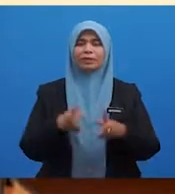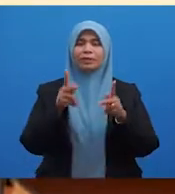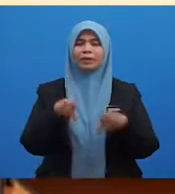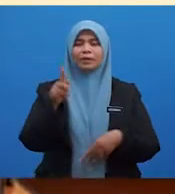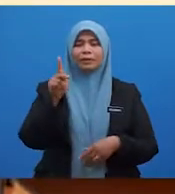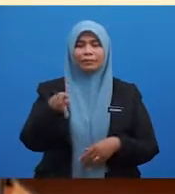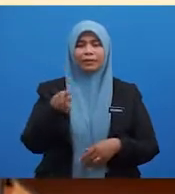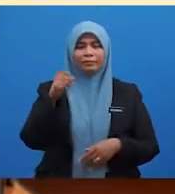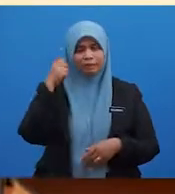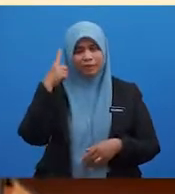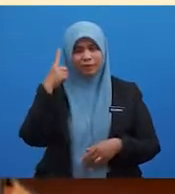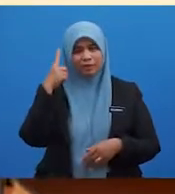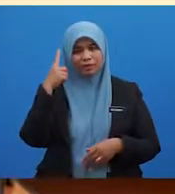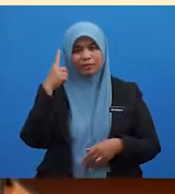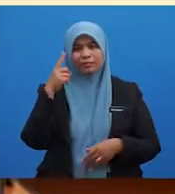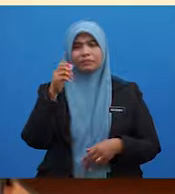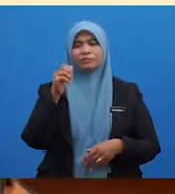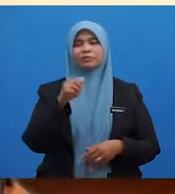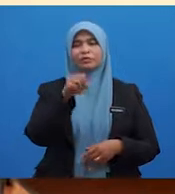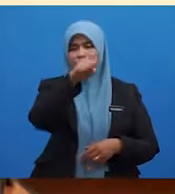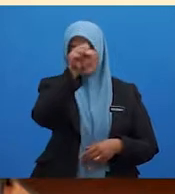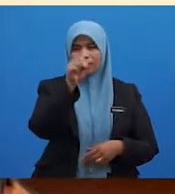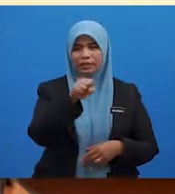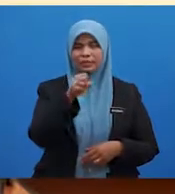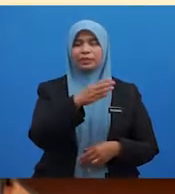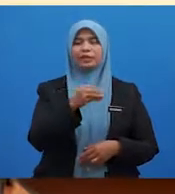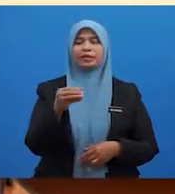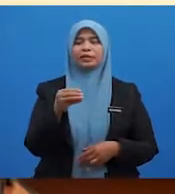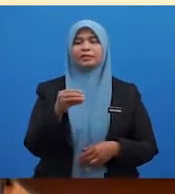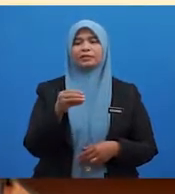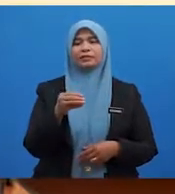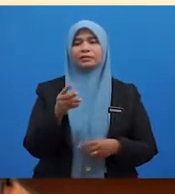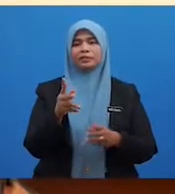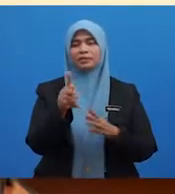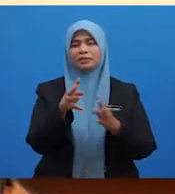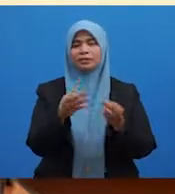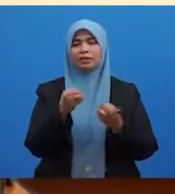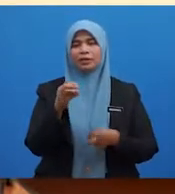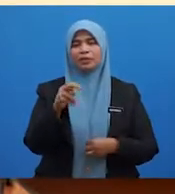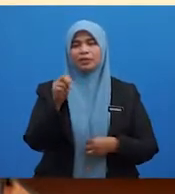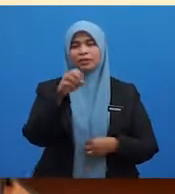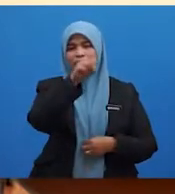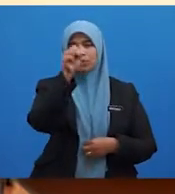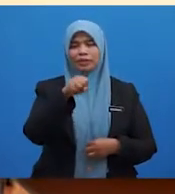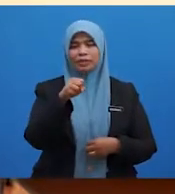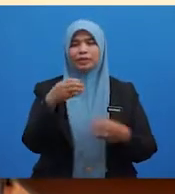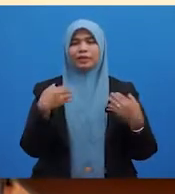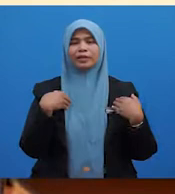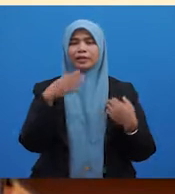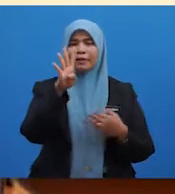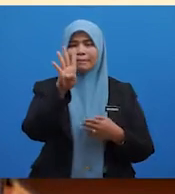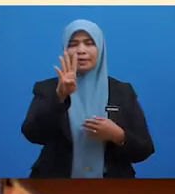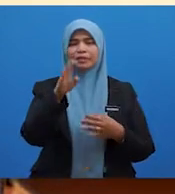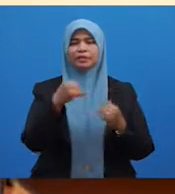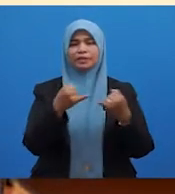pelajar perlu memahami aras soalan dan kehendak soalan. Terdapat